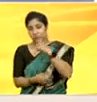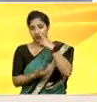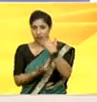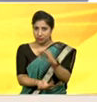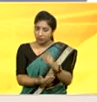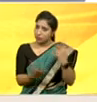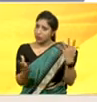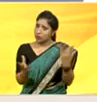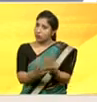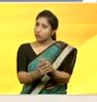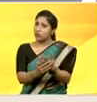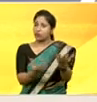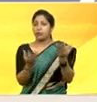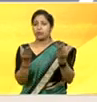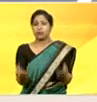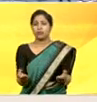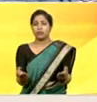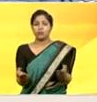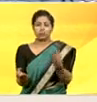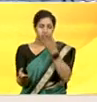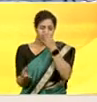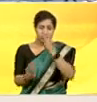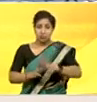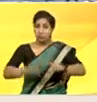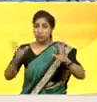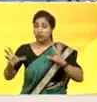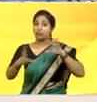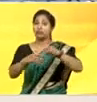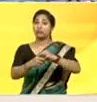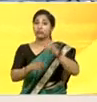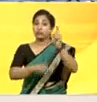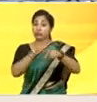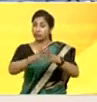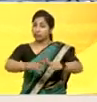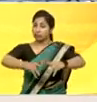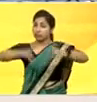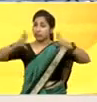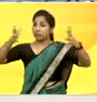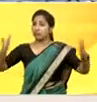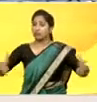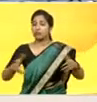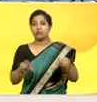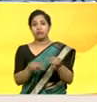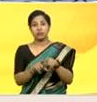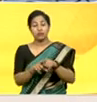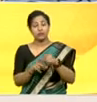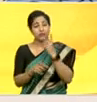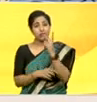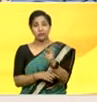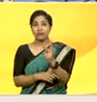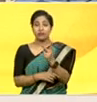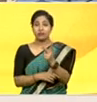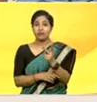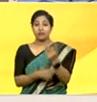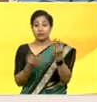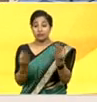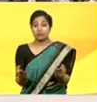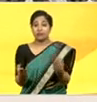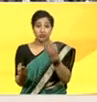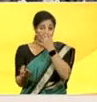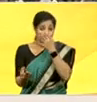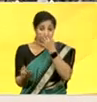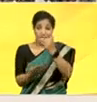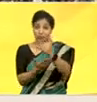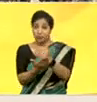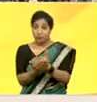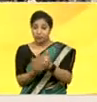ने भी योग दिवस में बढ़ चढ़ करके हिस्सा लिया। जैसे जैसे योग दिवस का